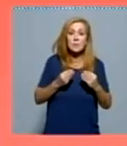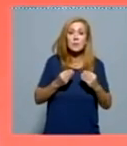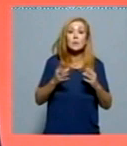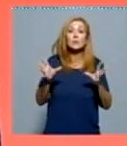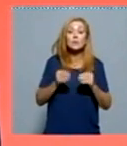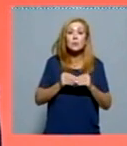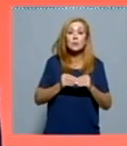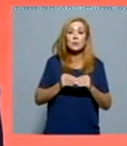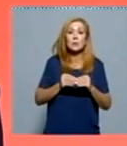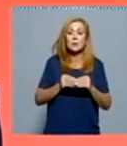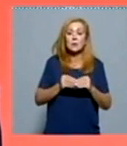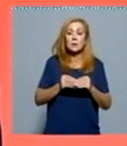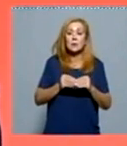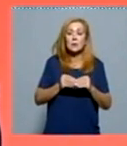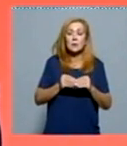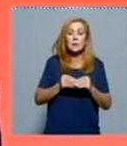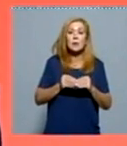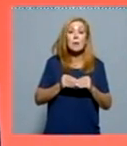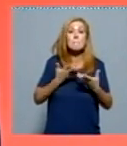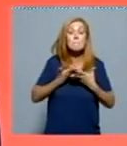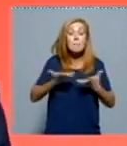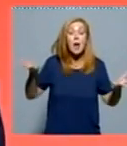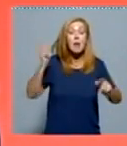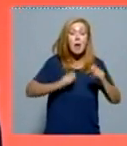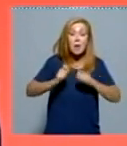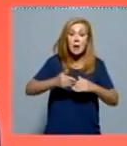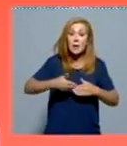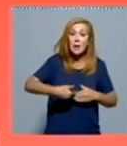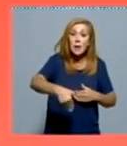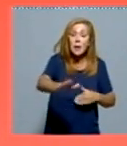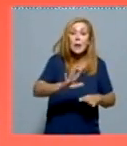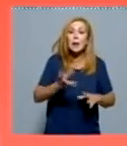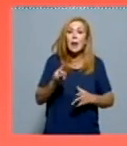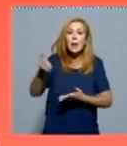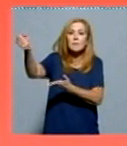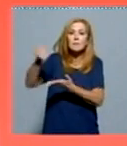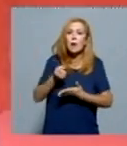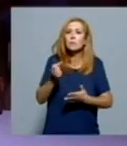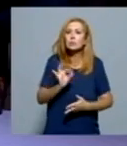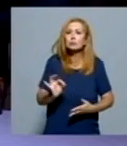έργα, τα μεγάλα έργα του επόμενου διάστημα, είναι η εξασφάλιση χρηματοδότησής τους.